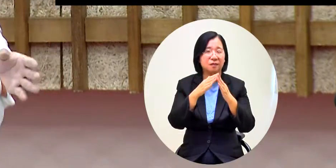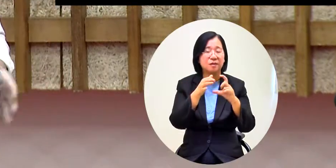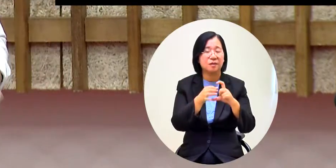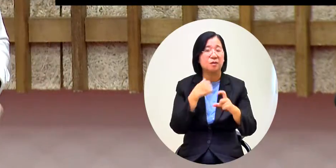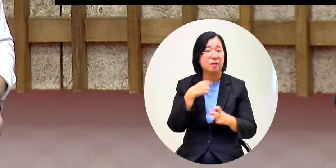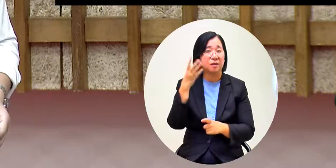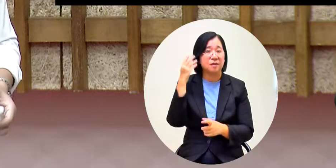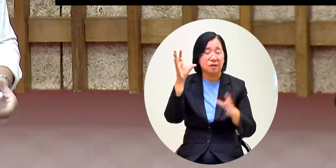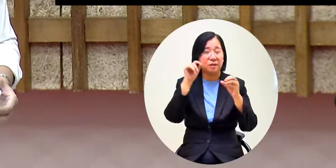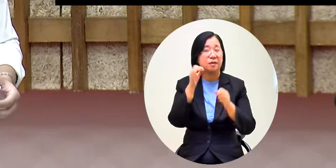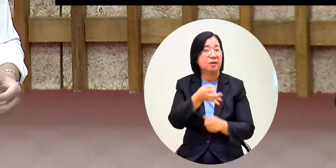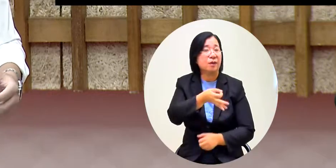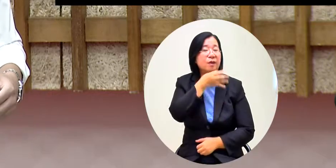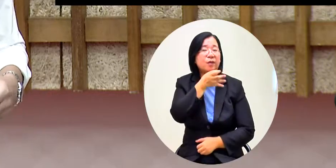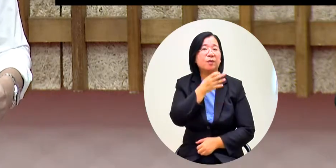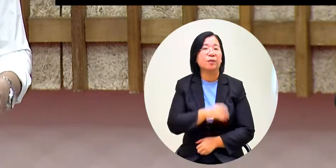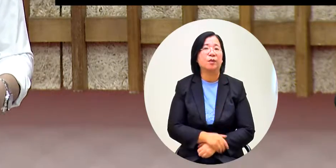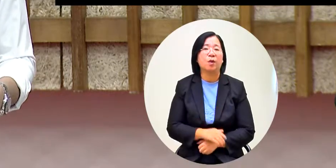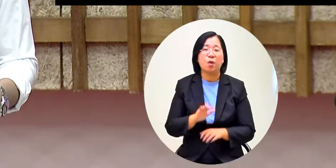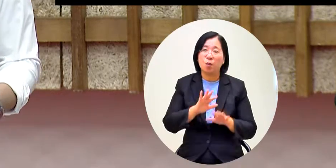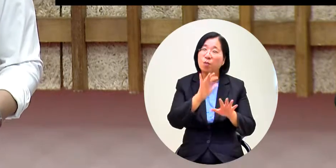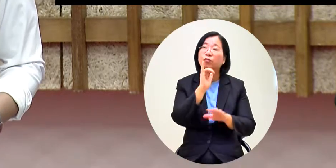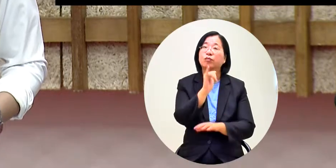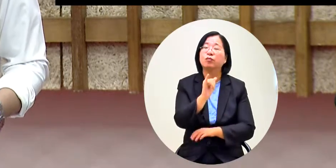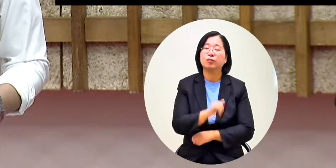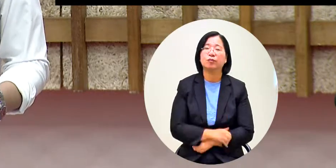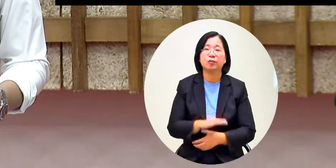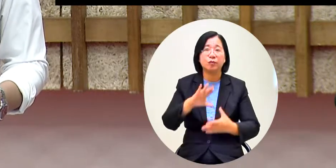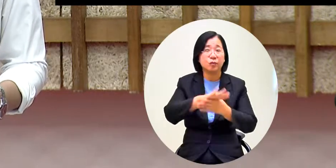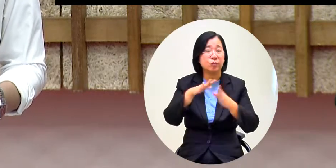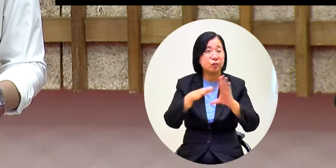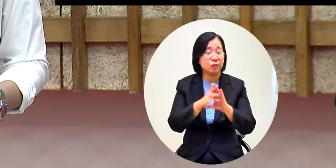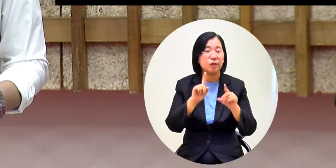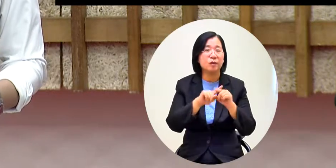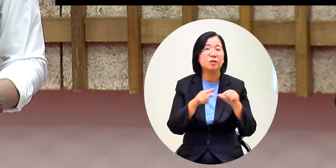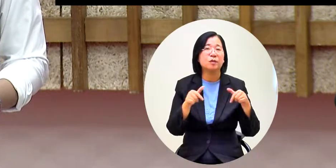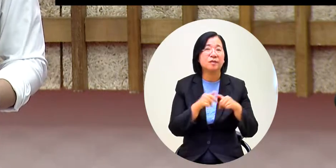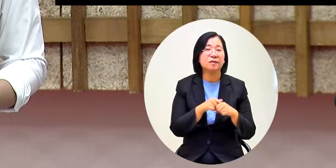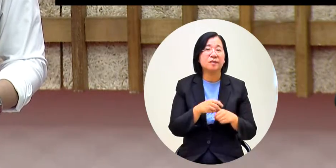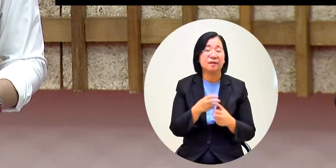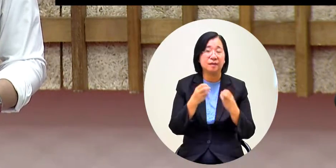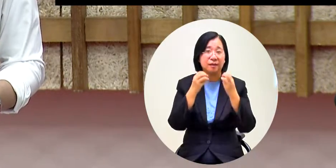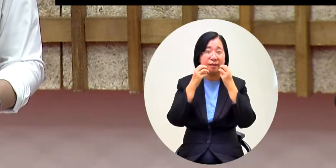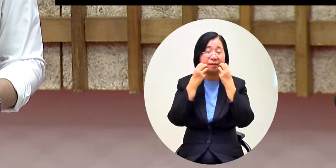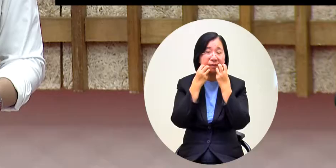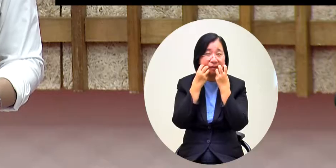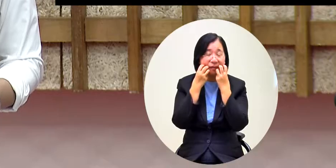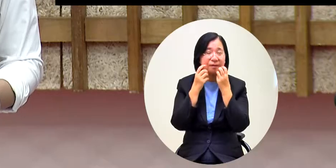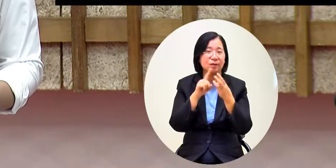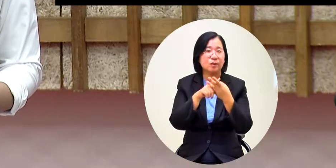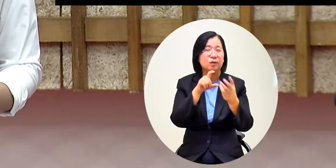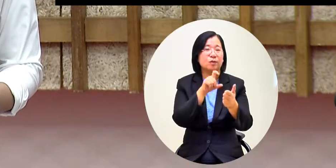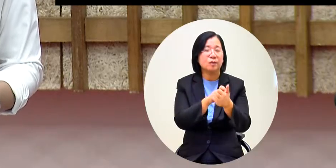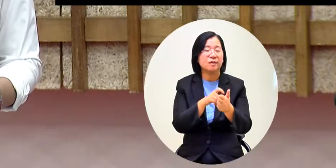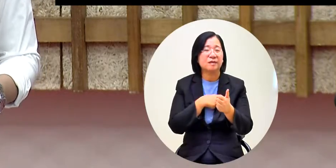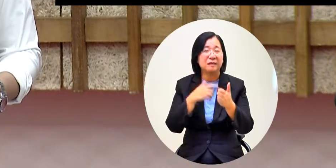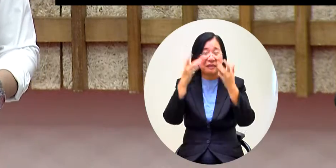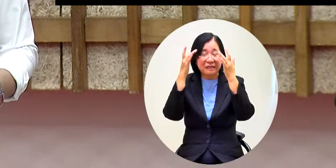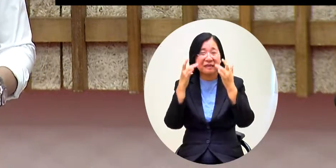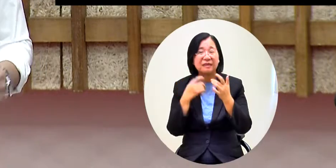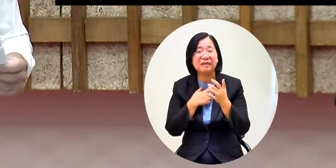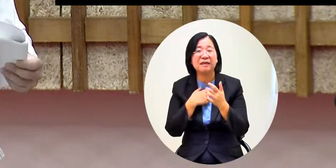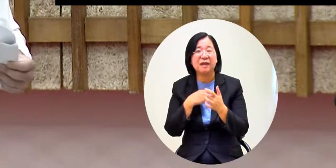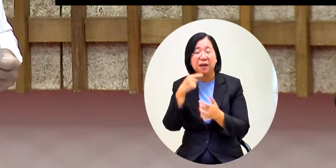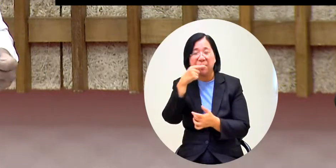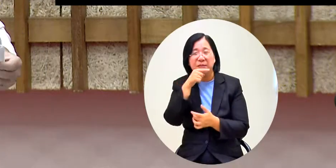多，所以有一些发展也比较不错哈。像文化中心有一些以鸽子为主题的，还有因为高雄天气热，以这个冰块融化为主题